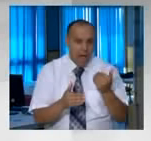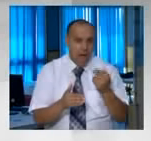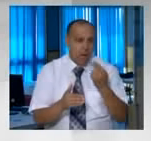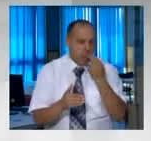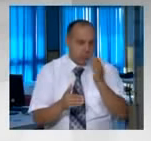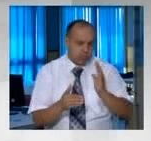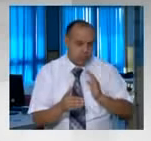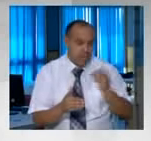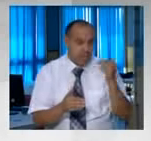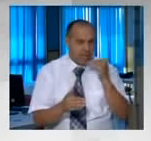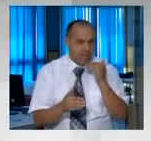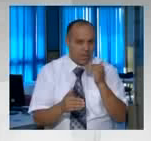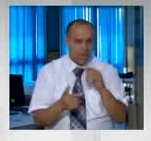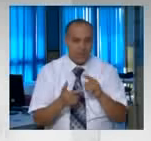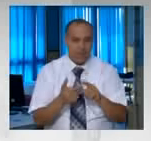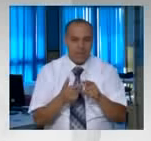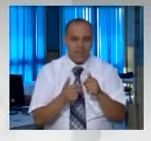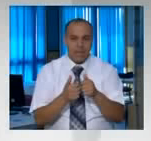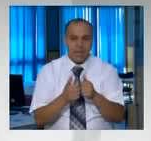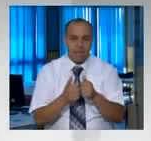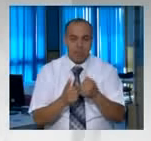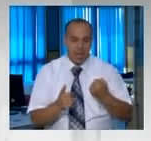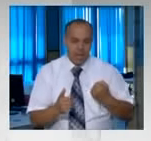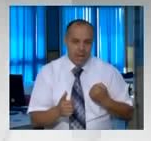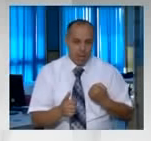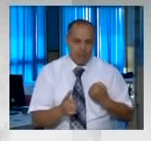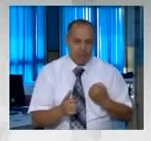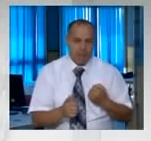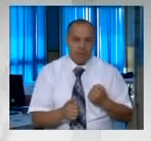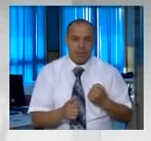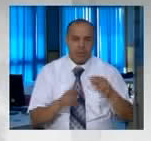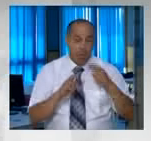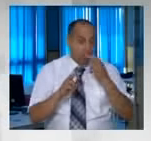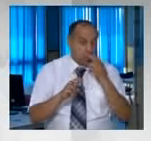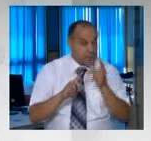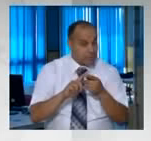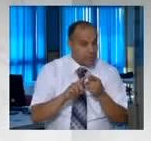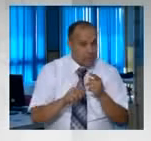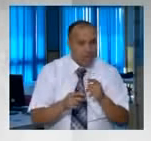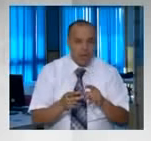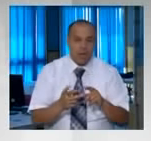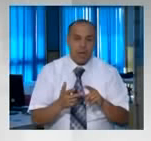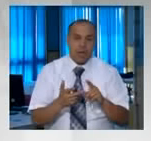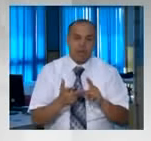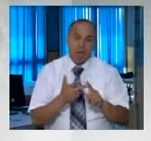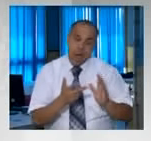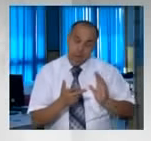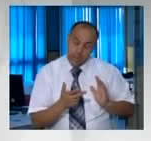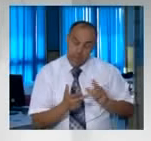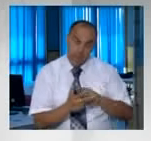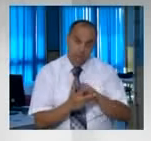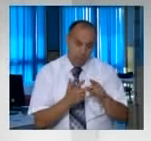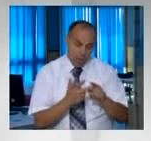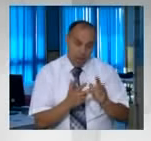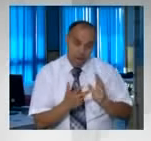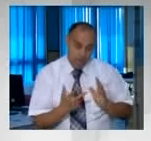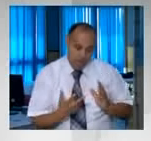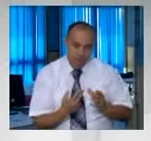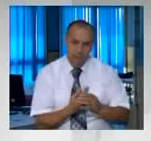تدخل سريعه التابعه للفوج الارهاب، قامت بها وحدات طلائع الشرطه كذلك، وقامت بها وحدات من الجيش